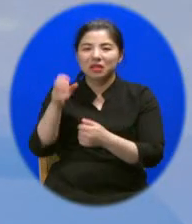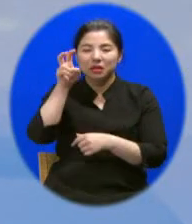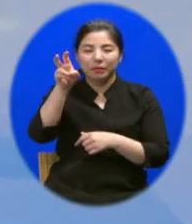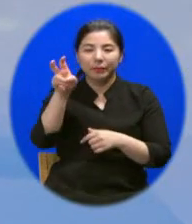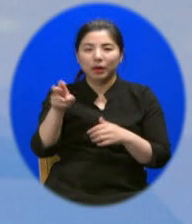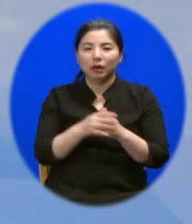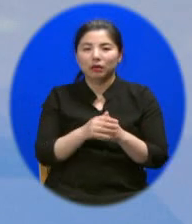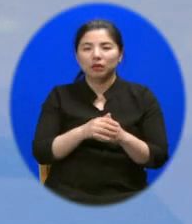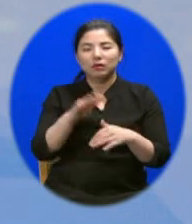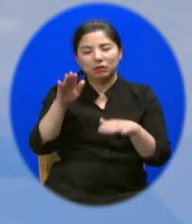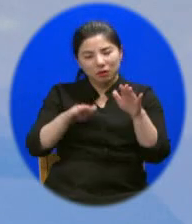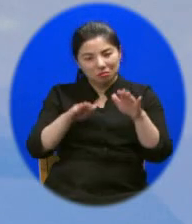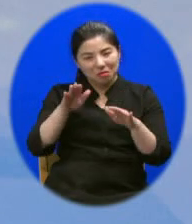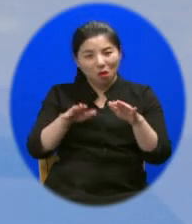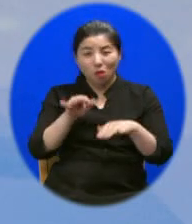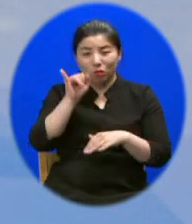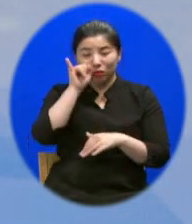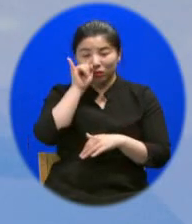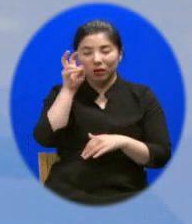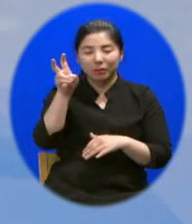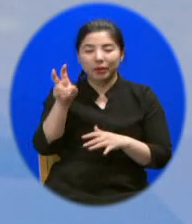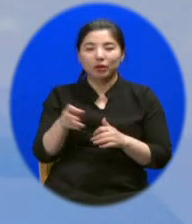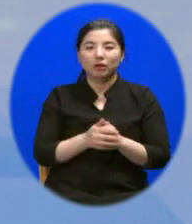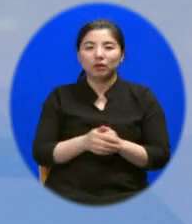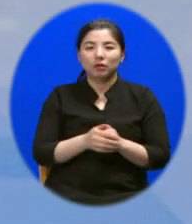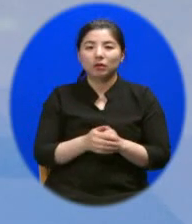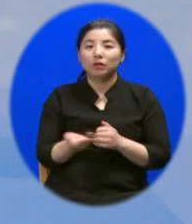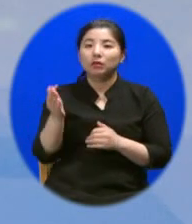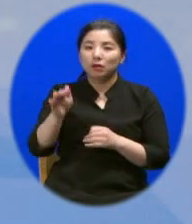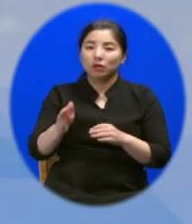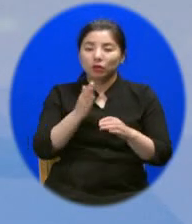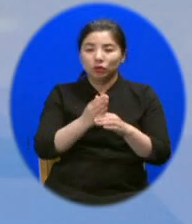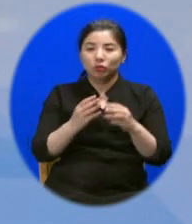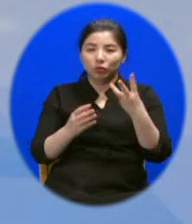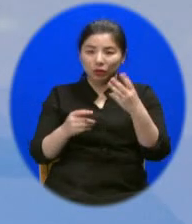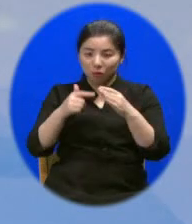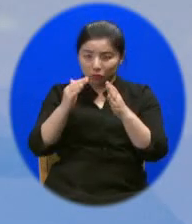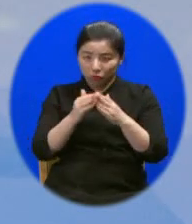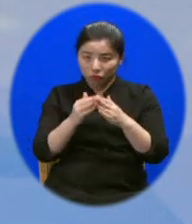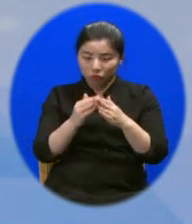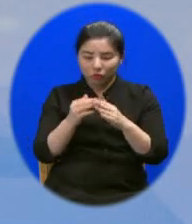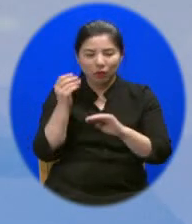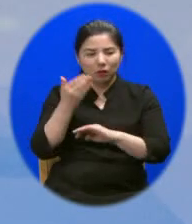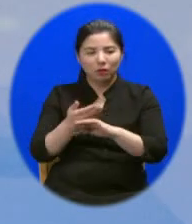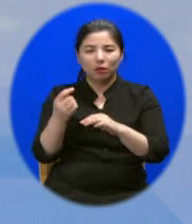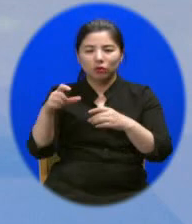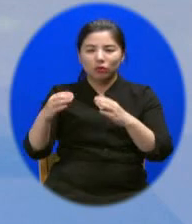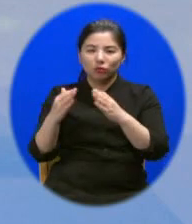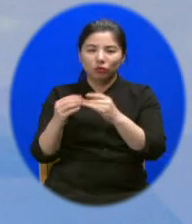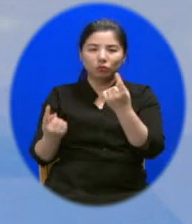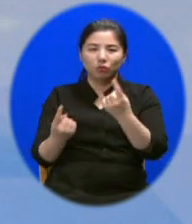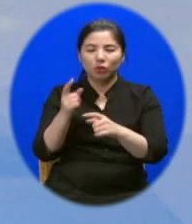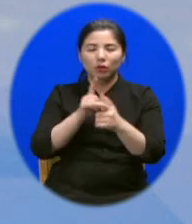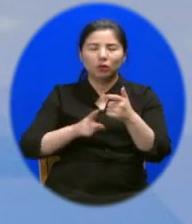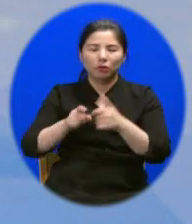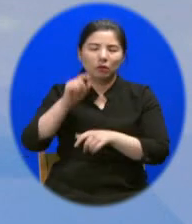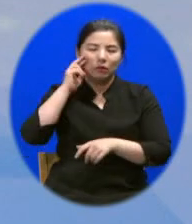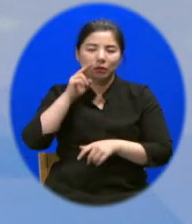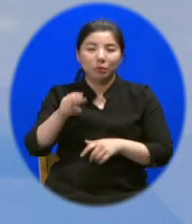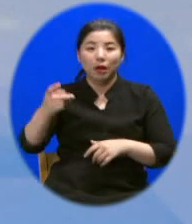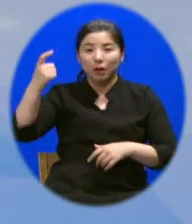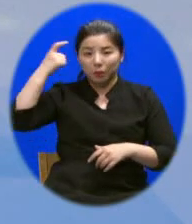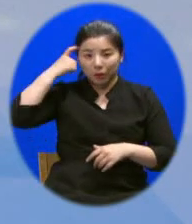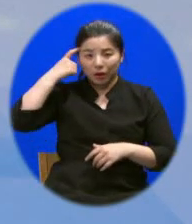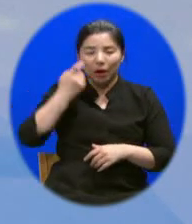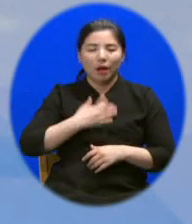할겁니다 정도 차이가 있겠죠 근데 저희 중부 3군의 경우에는 다른 곳보다 좀더 심각한 경우로 봐야 될것 같습니다 왜냐하면